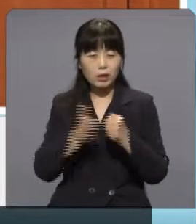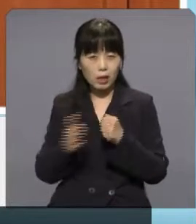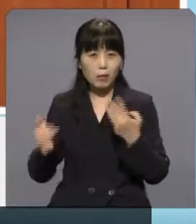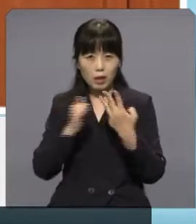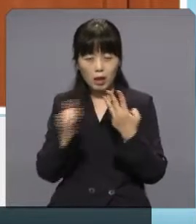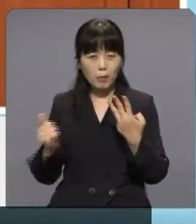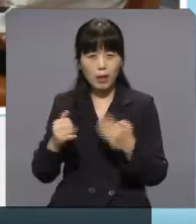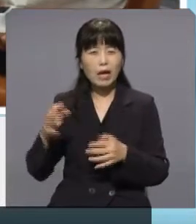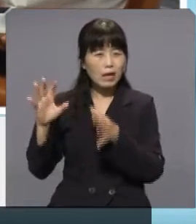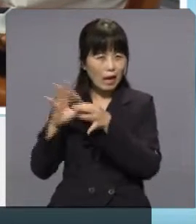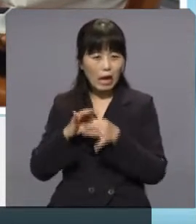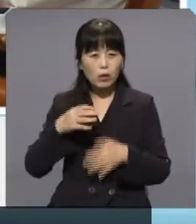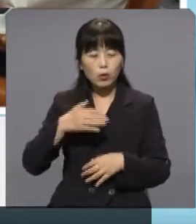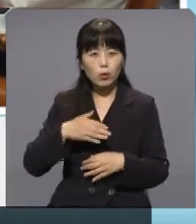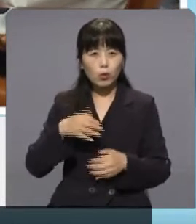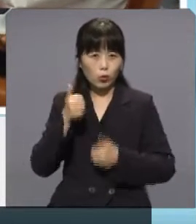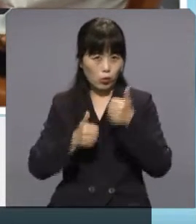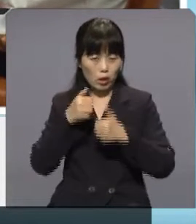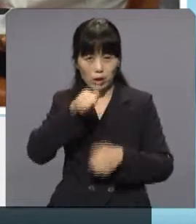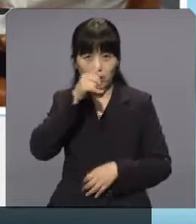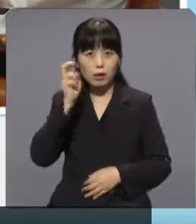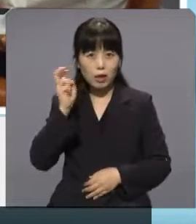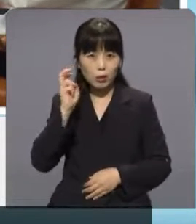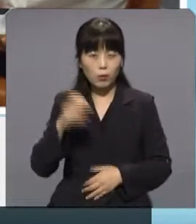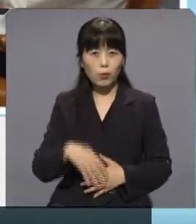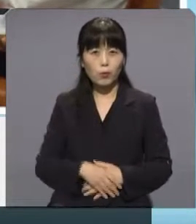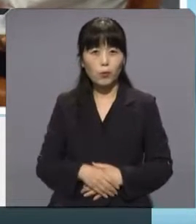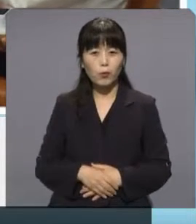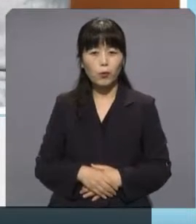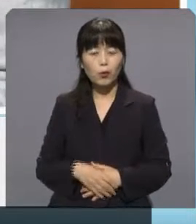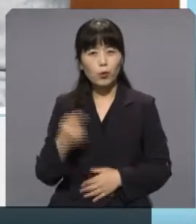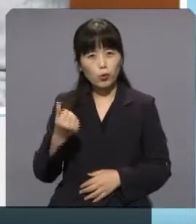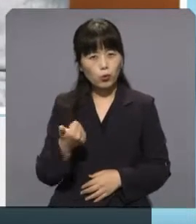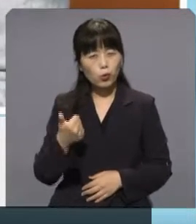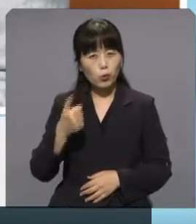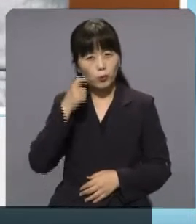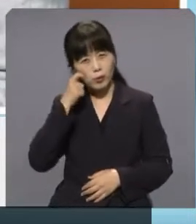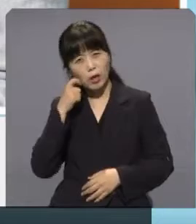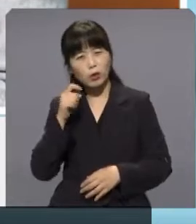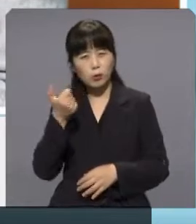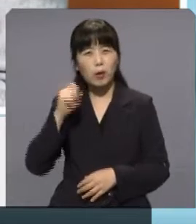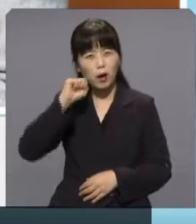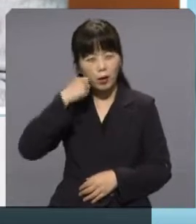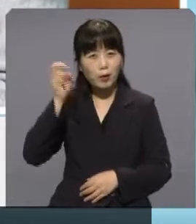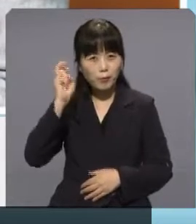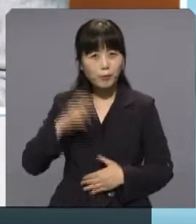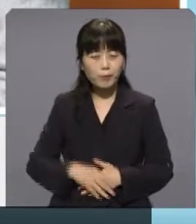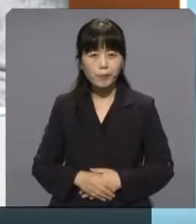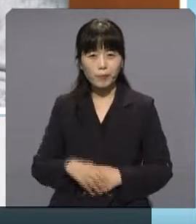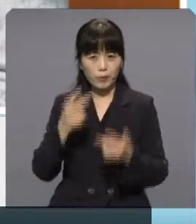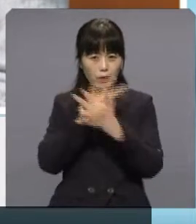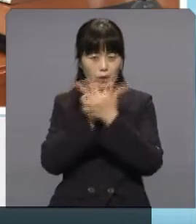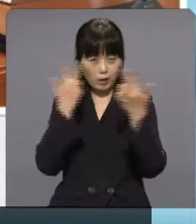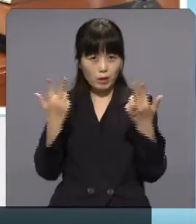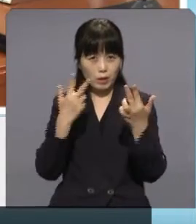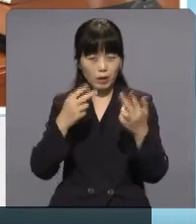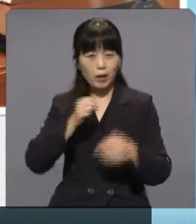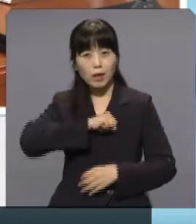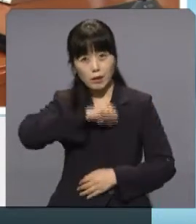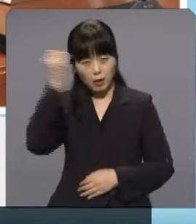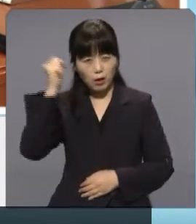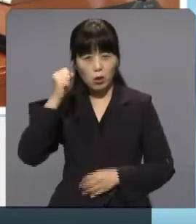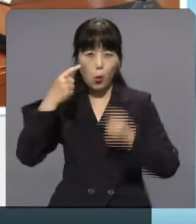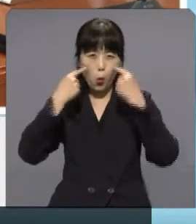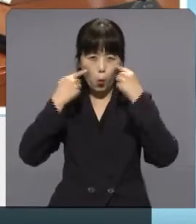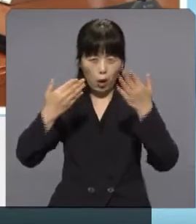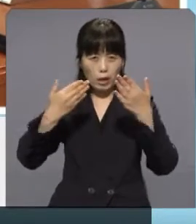후보가 계속 갈 거라고 보여지고요. 그렇다고 하면 흥행에 약간 좀 어려움이 있을 것 같다는 생각은 들어요. 왜냐하면 예. 이재명 의원의 당선이 거의 뭐